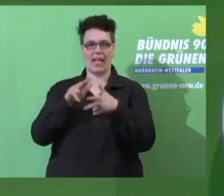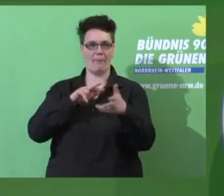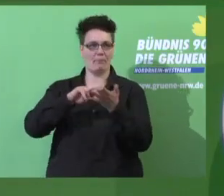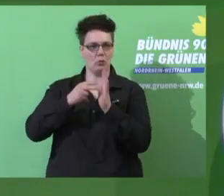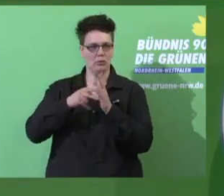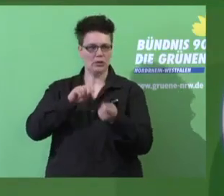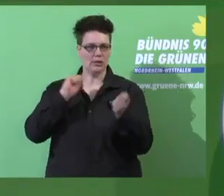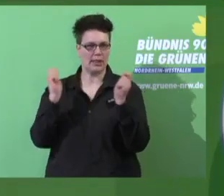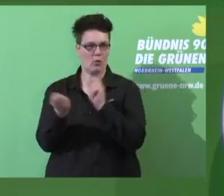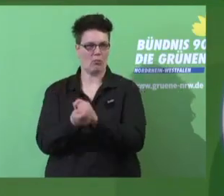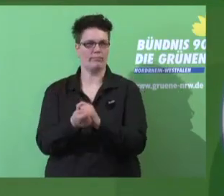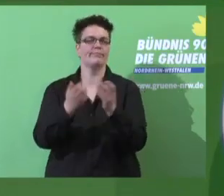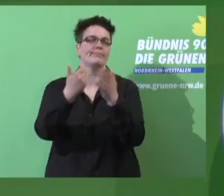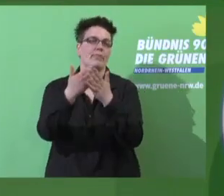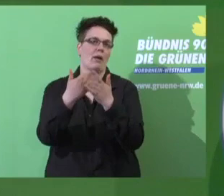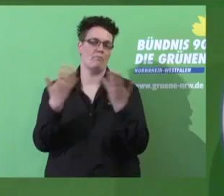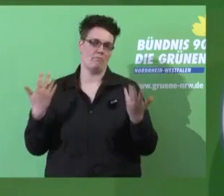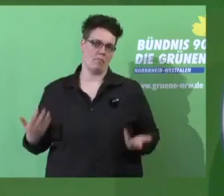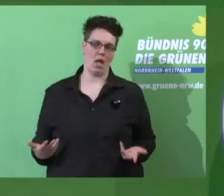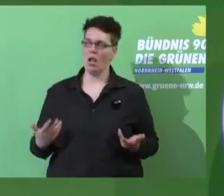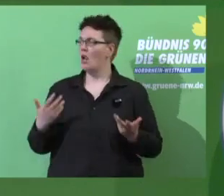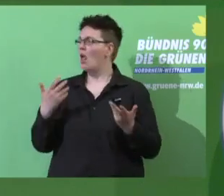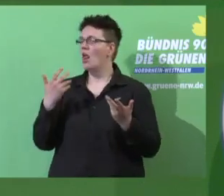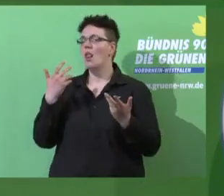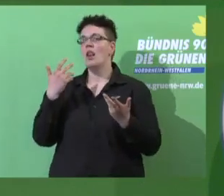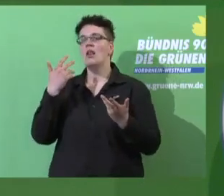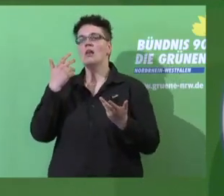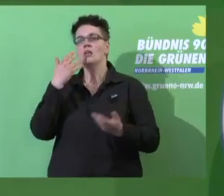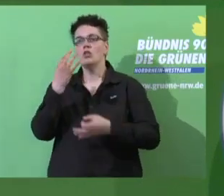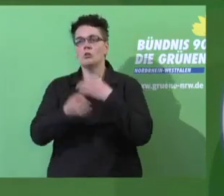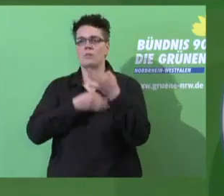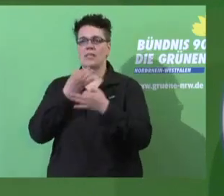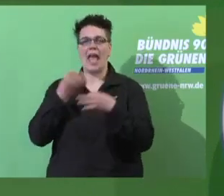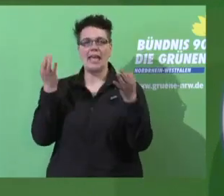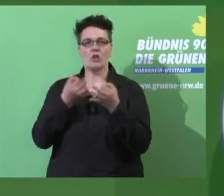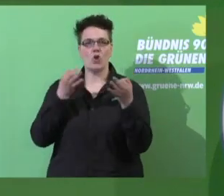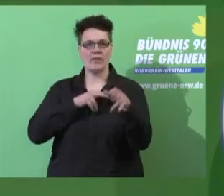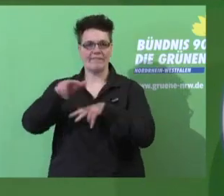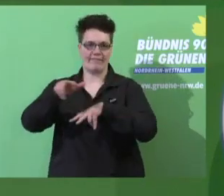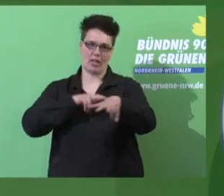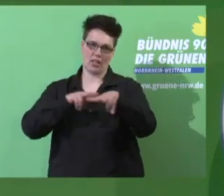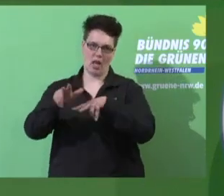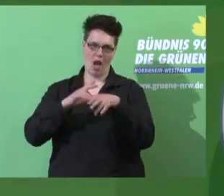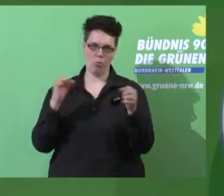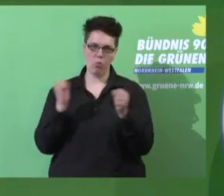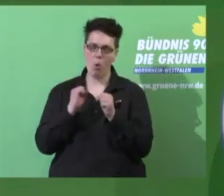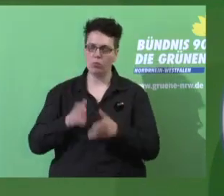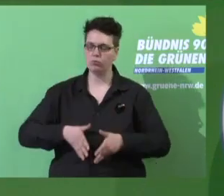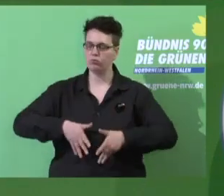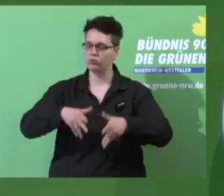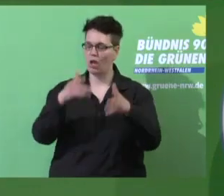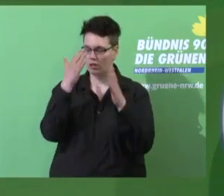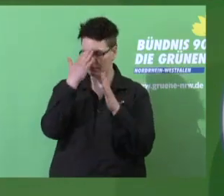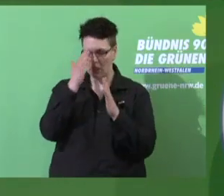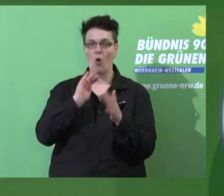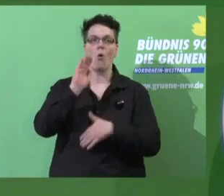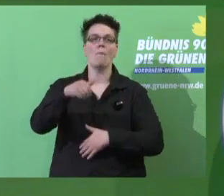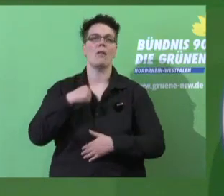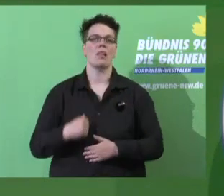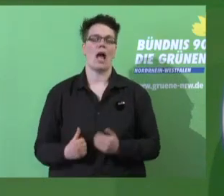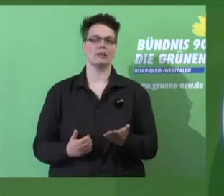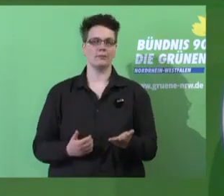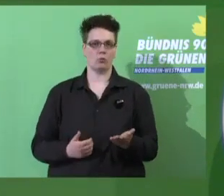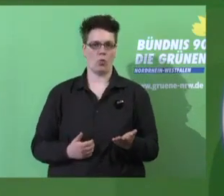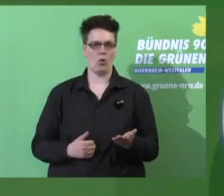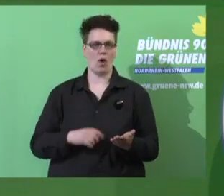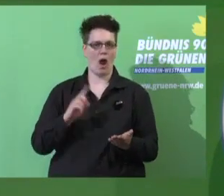uns anschauen, wie überlastet insbesondere im Bereich des Güterverkehrs unser Straßennetz ist, wenn wir uns anschauen, welche gigantische